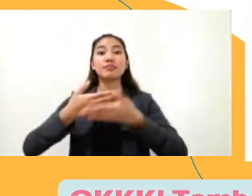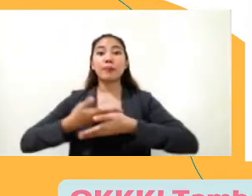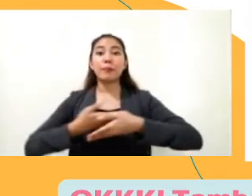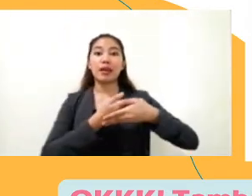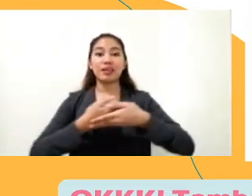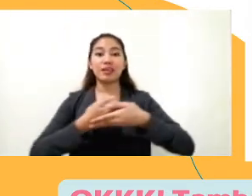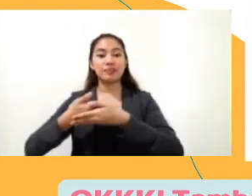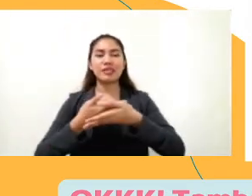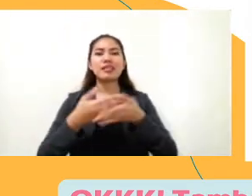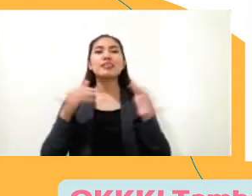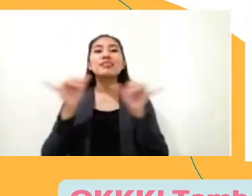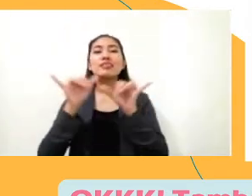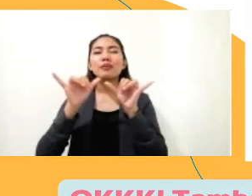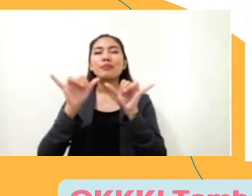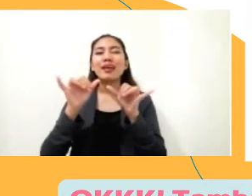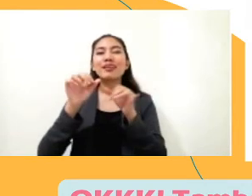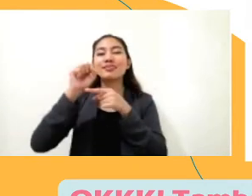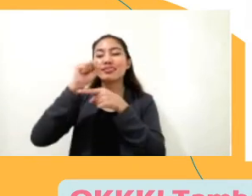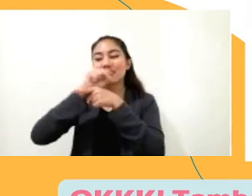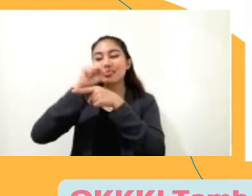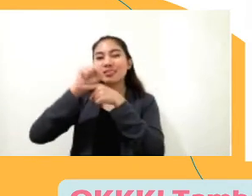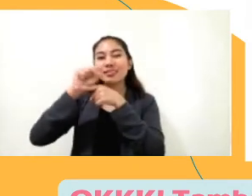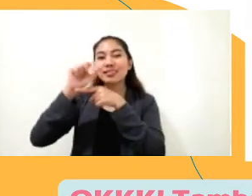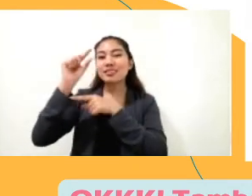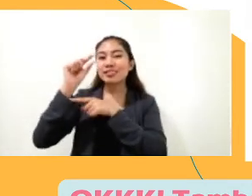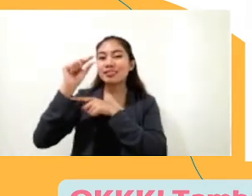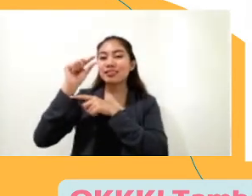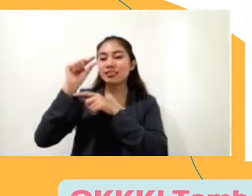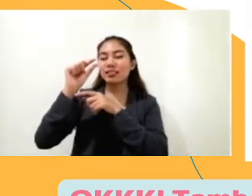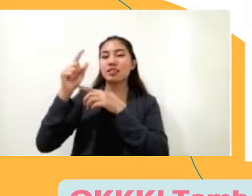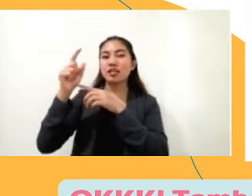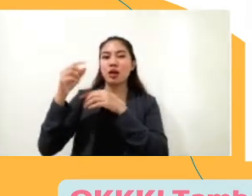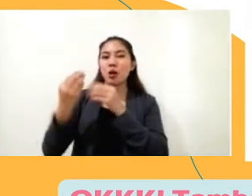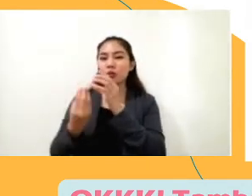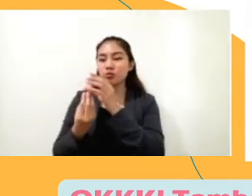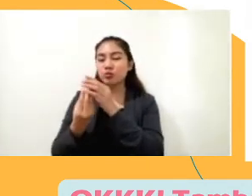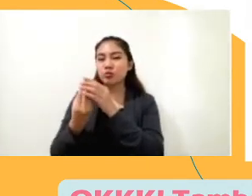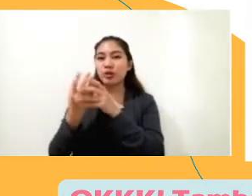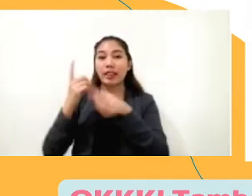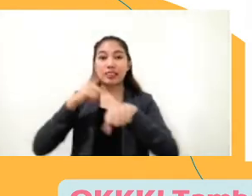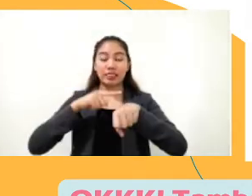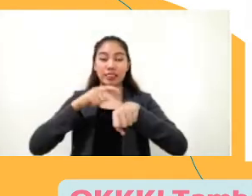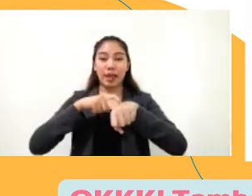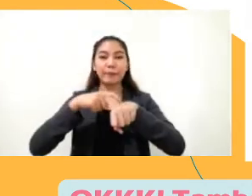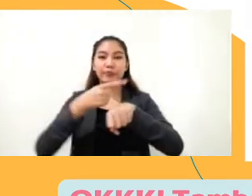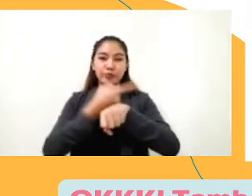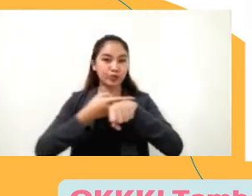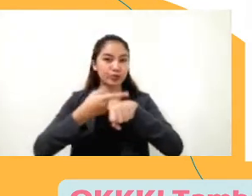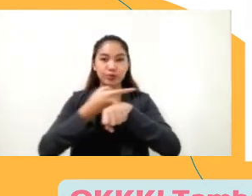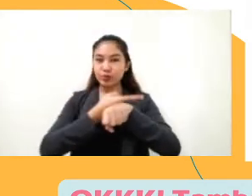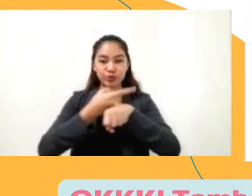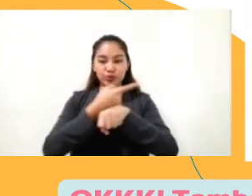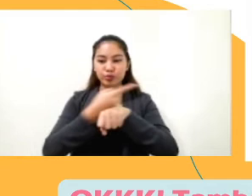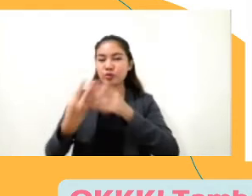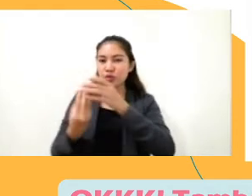na buto. Ngunit sa pagdaan ng panahon, tayo ay lumalaki at